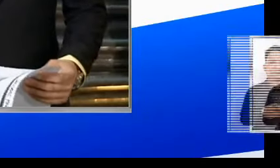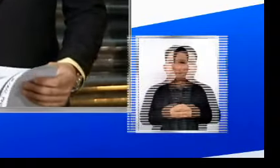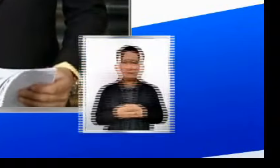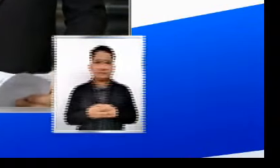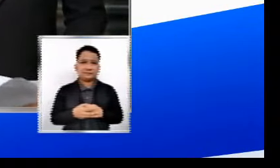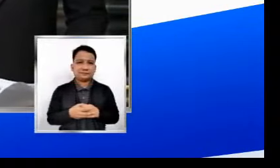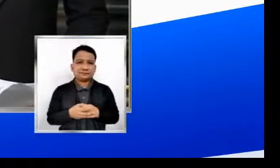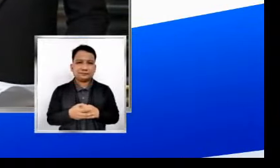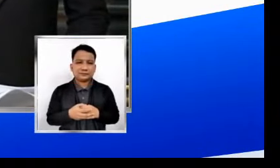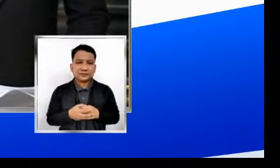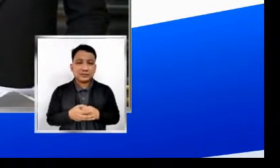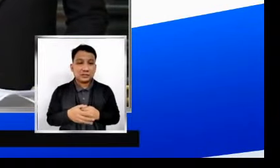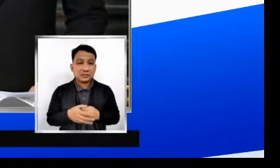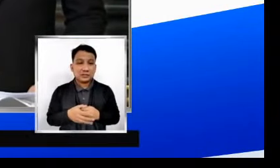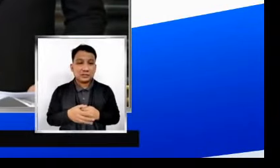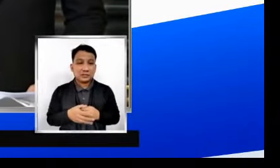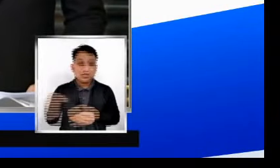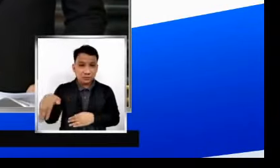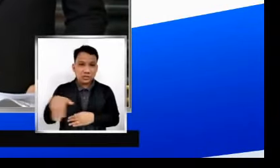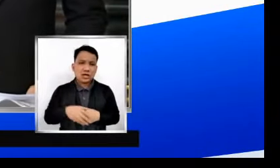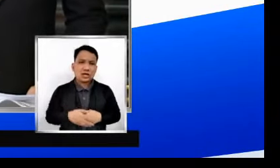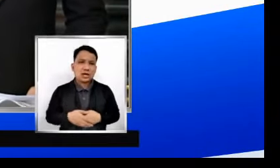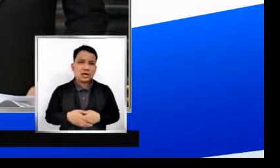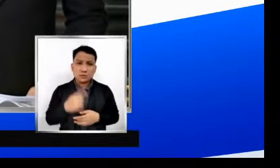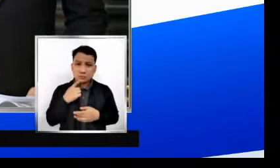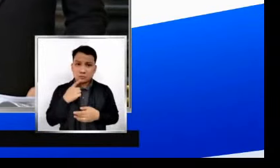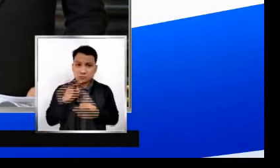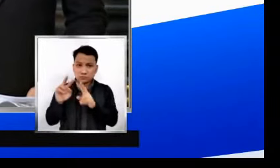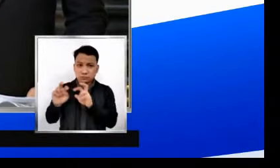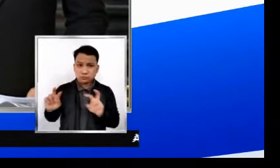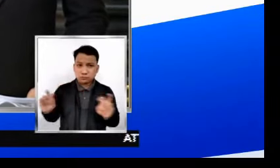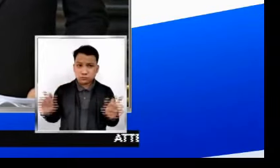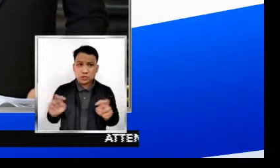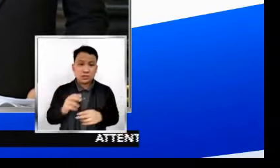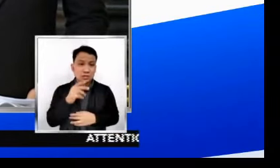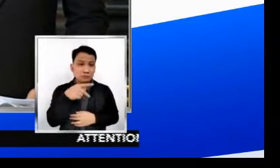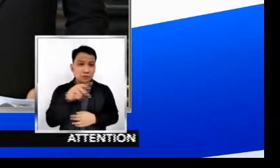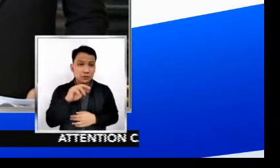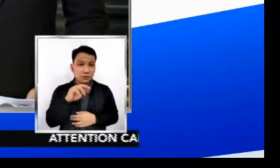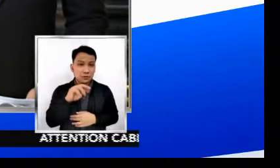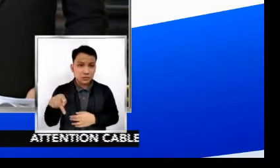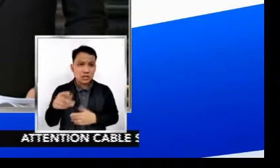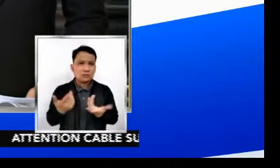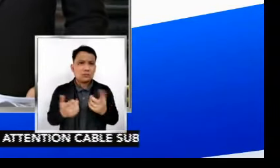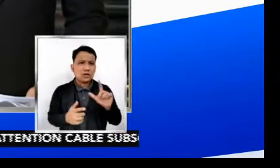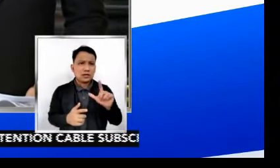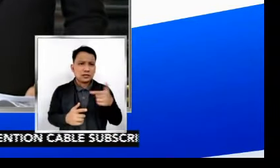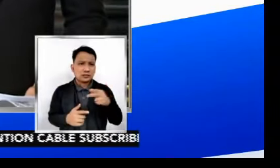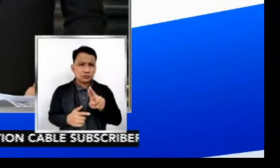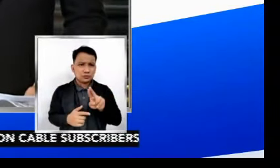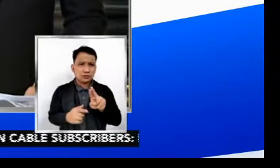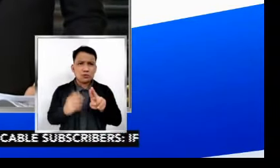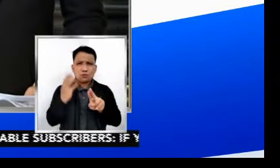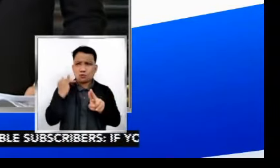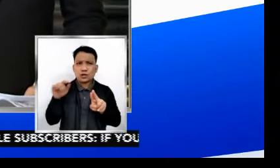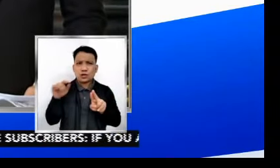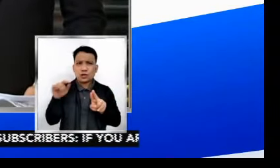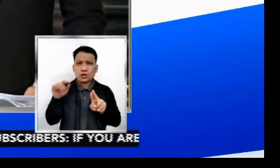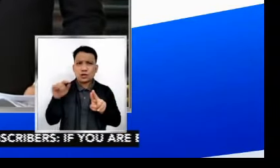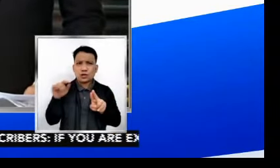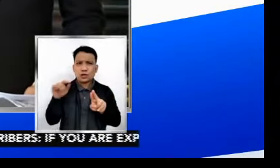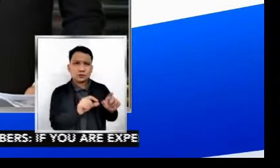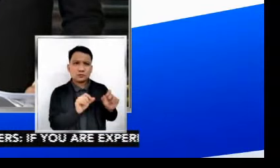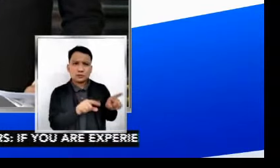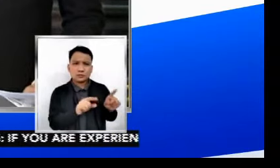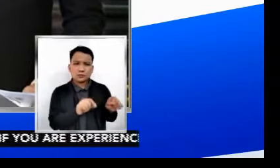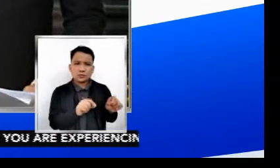Magandang hapon po. Iniimbestigahan ng Philippine National Police at ng mga local government unit ang umano'y bentahan ng slot para sa